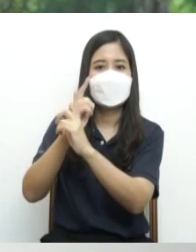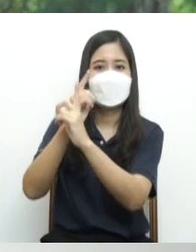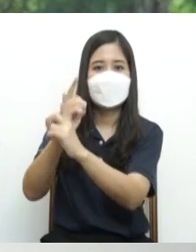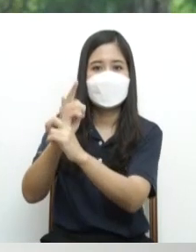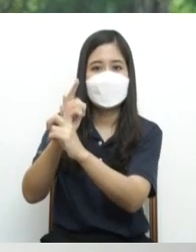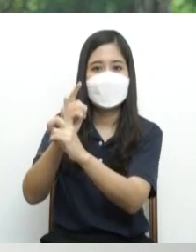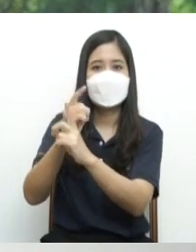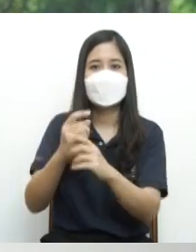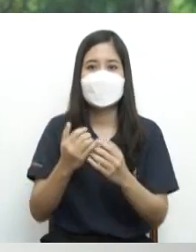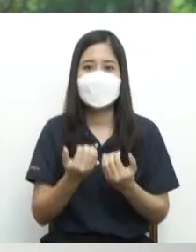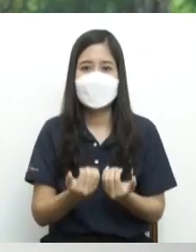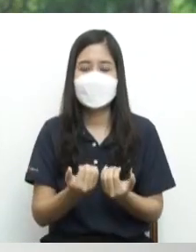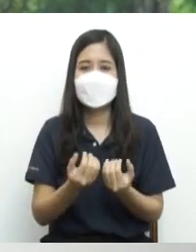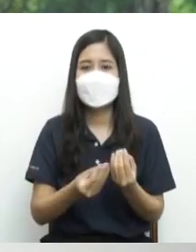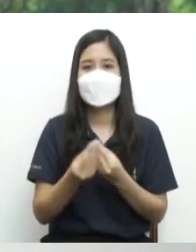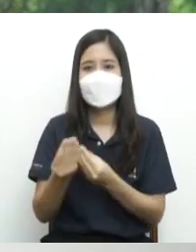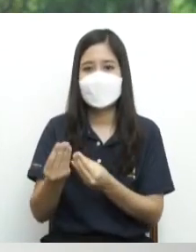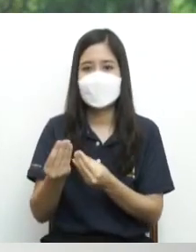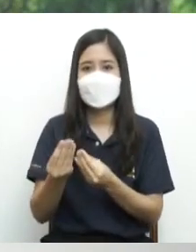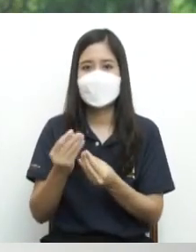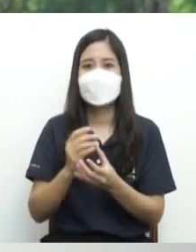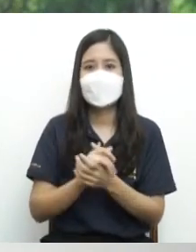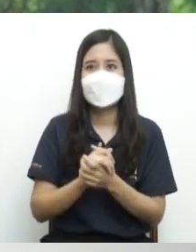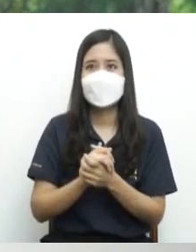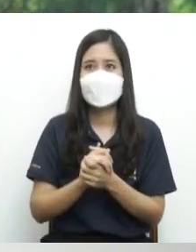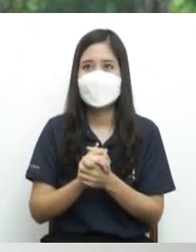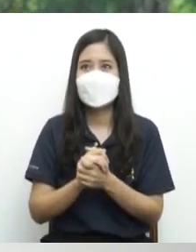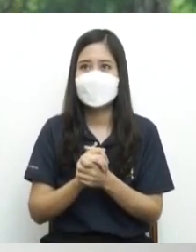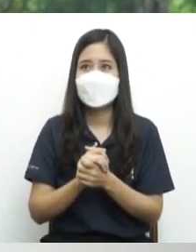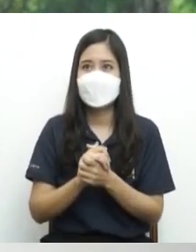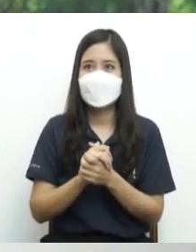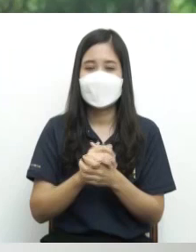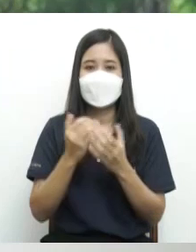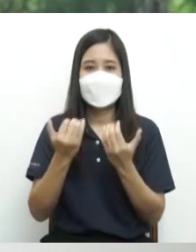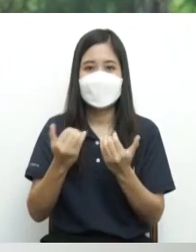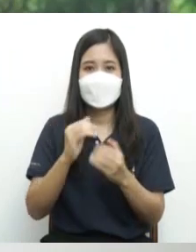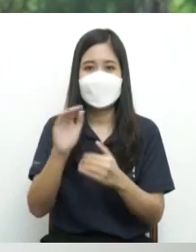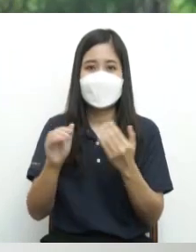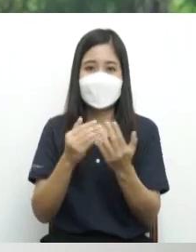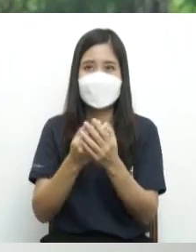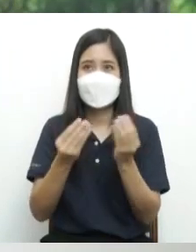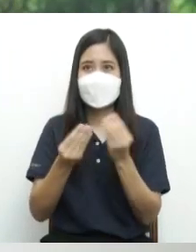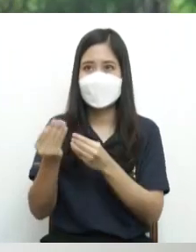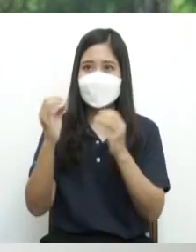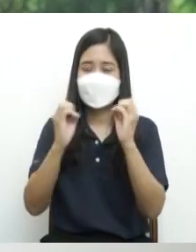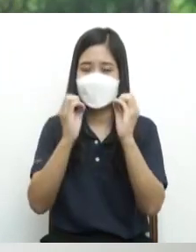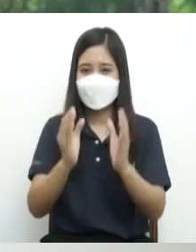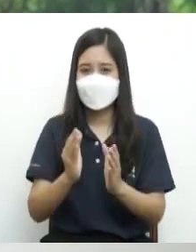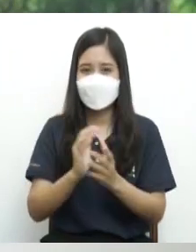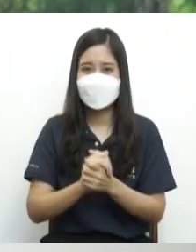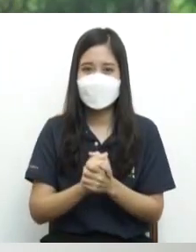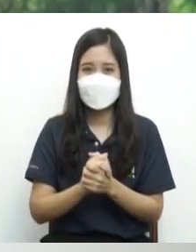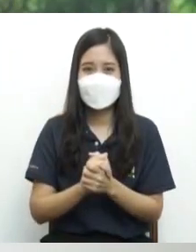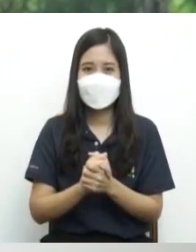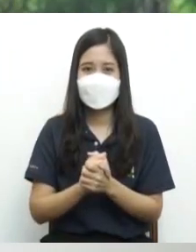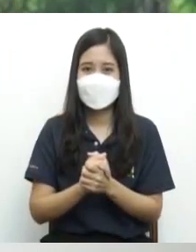งน่าจะเป็นฉายาให้กับท่านได้นะคะครูวันสต็อปเซอร์วิสนะคะได้หมดนะคะมาที่นี่จุดเดียวงานสำเร็จได้ทั้งหมดนะคะคราวนี้ค่ะท่านค